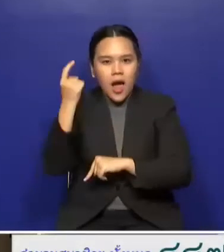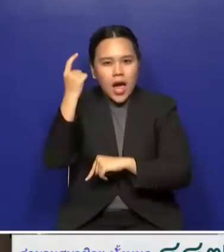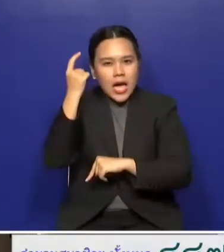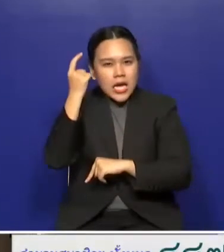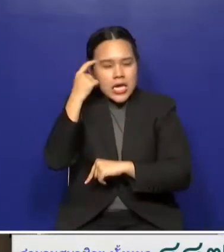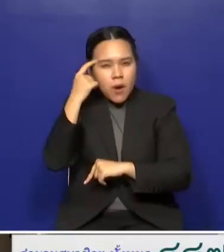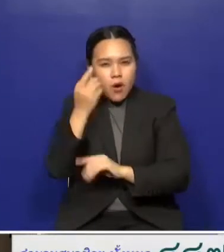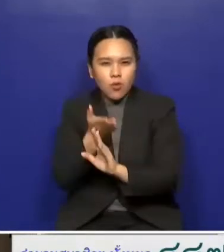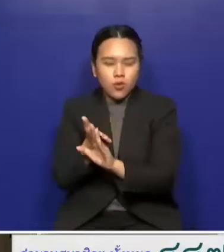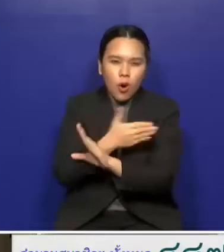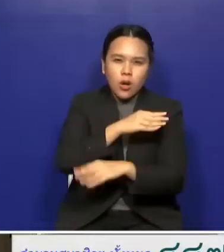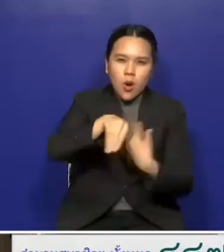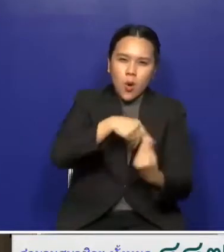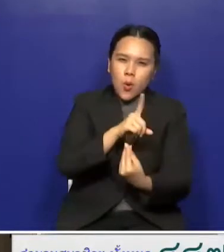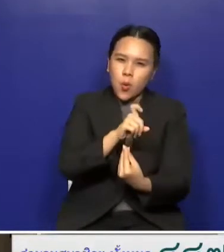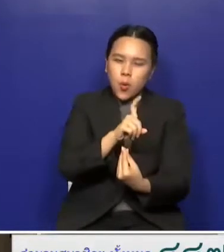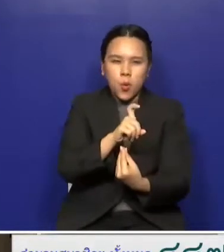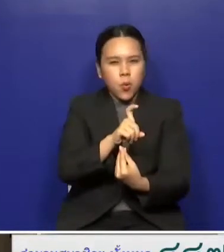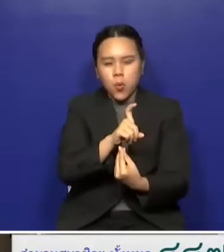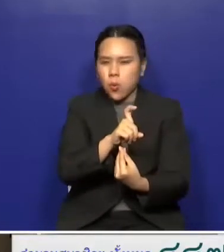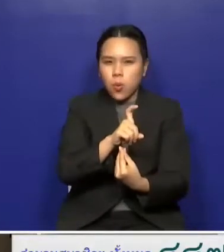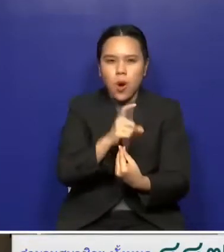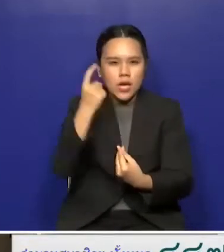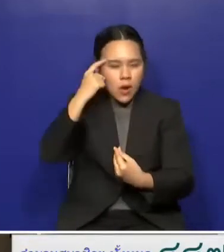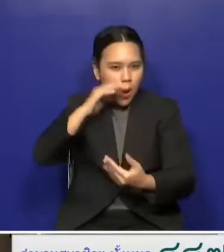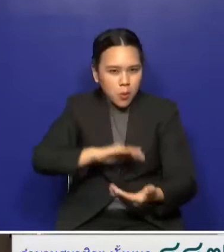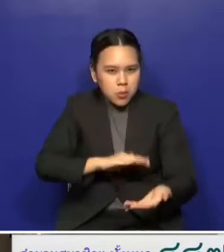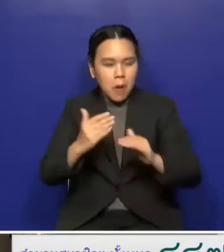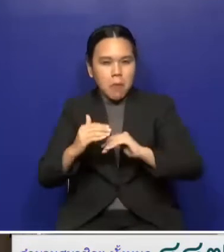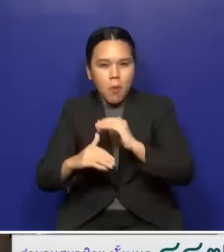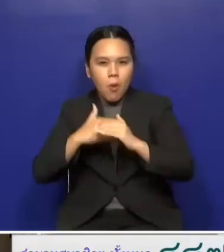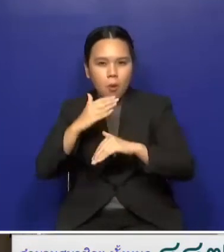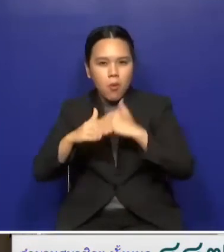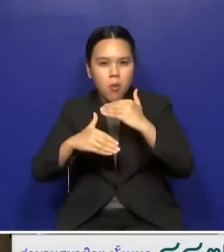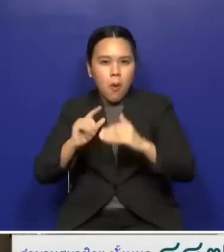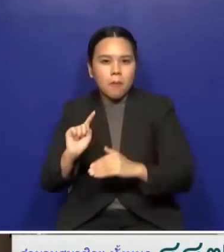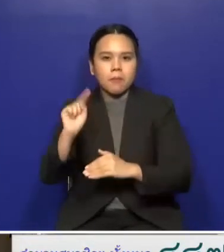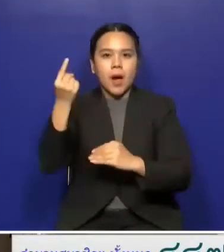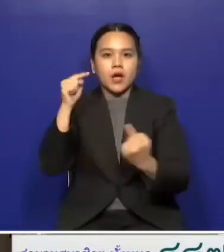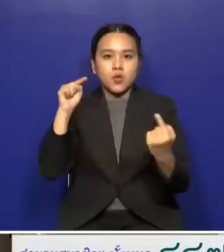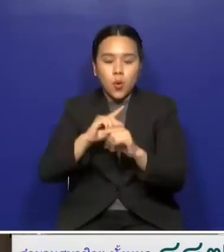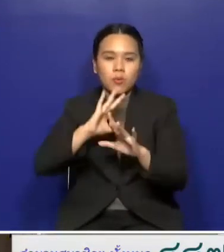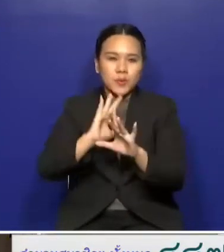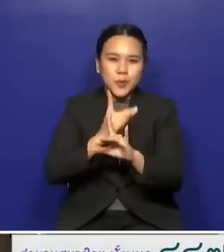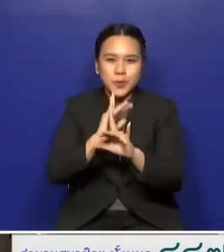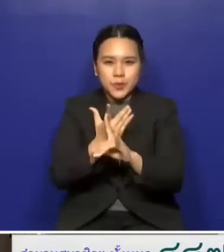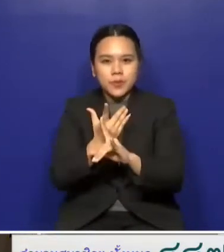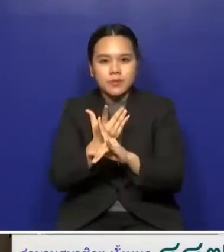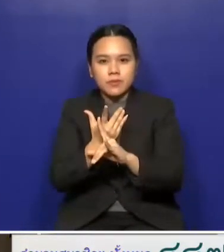าตั้งแต่ต้นปีจะได้มีโอกาสพลิกฟื้นคืนชีพขึ้นมาอีกครั้งในช่วงเทศกาลปี